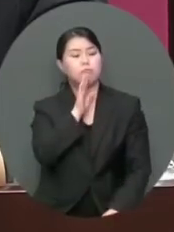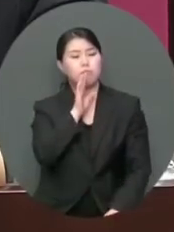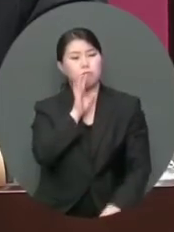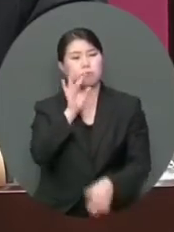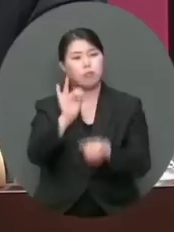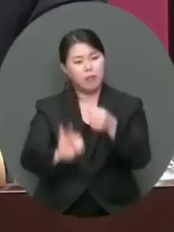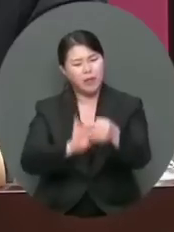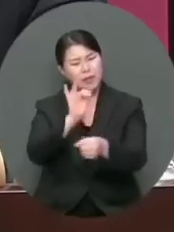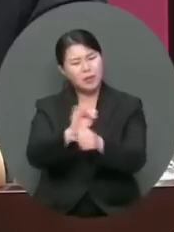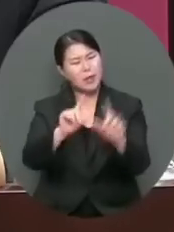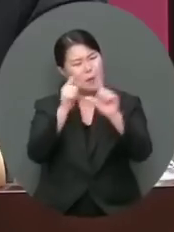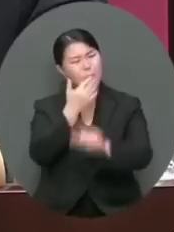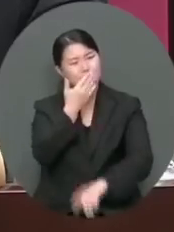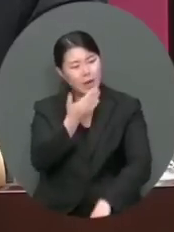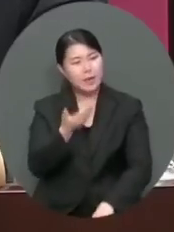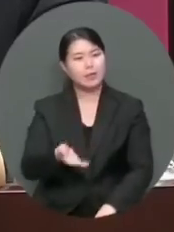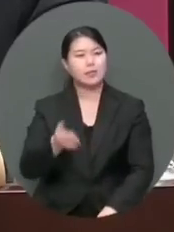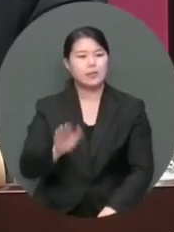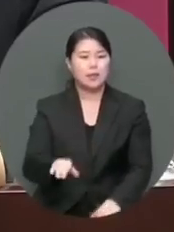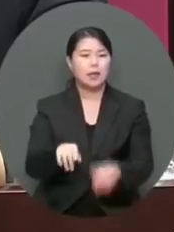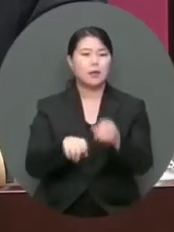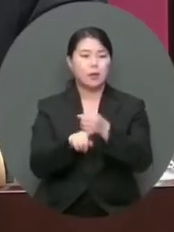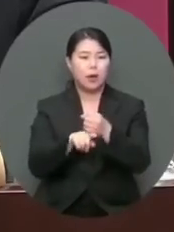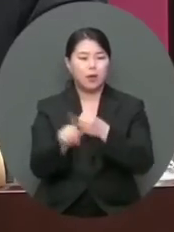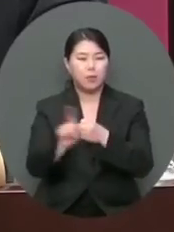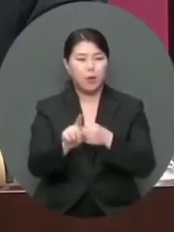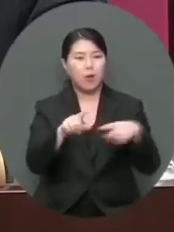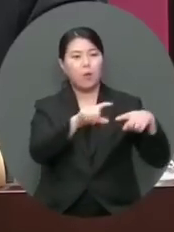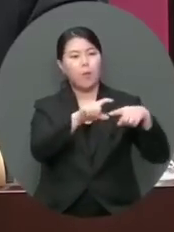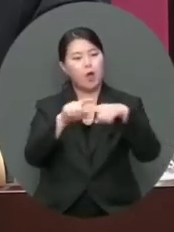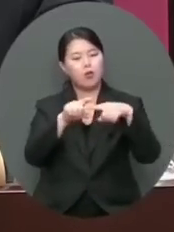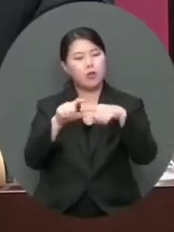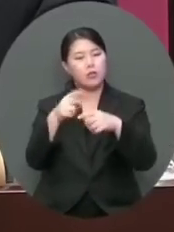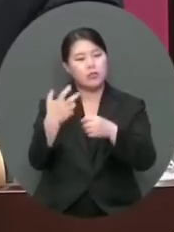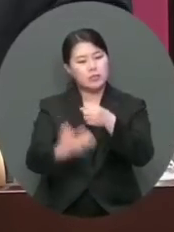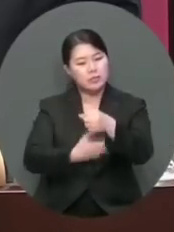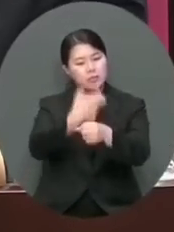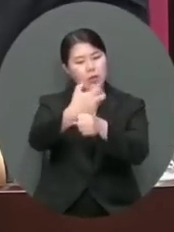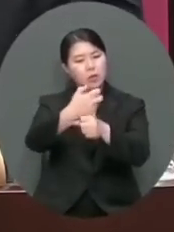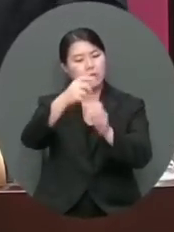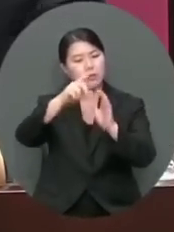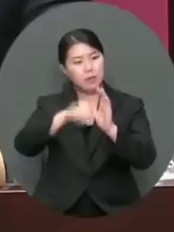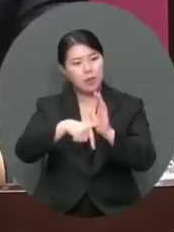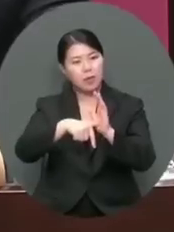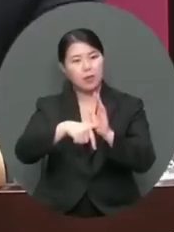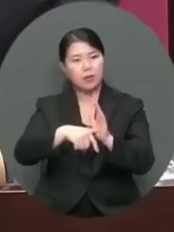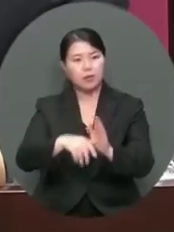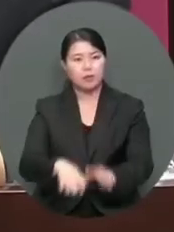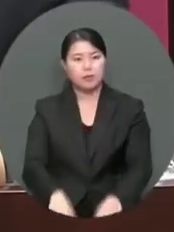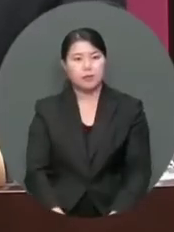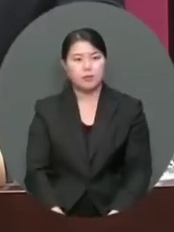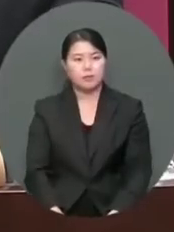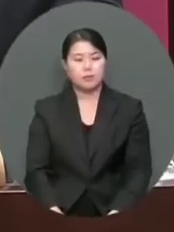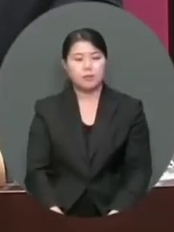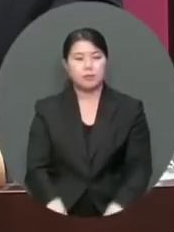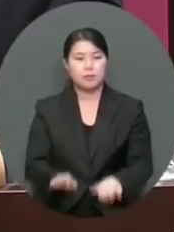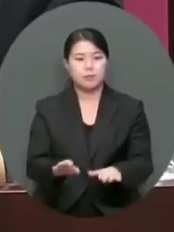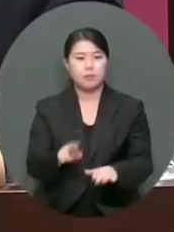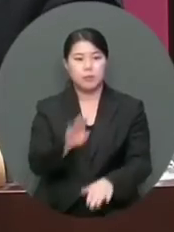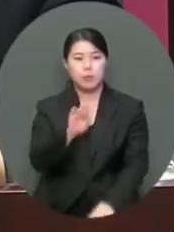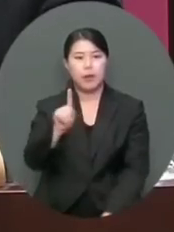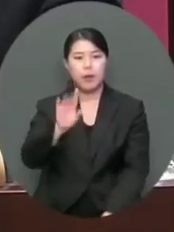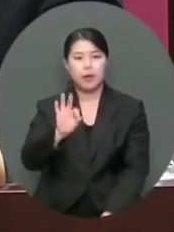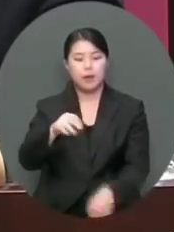있습니다. 그러나 과학은 70년 정도가 되면 세츄레이션이라고 해가지고